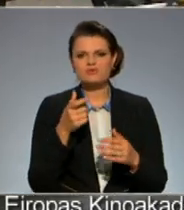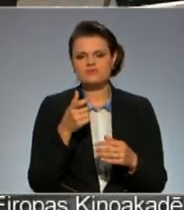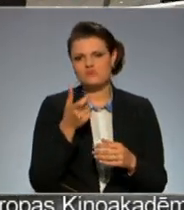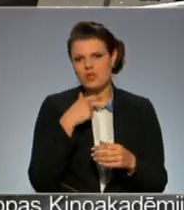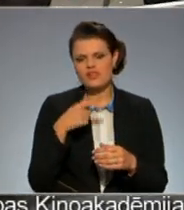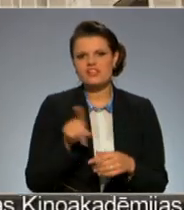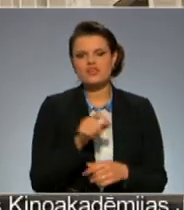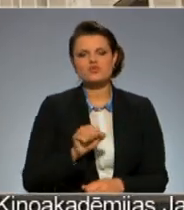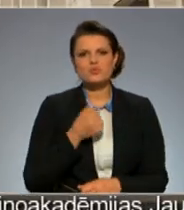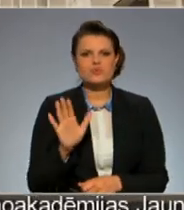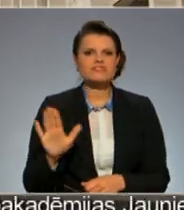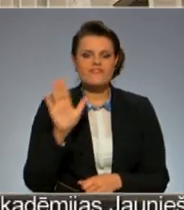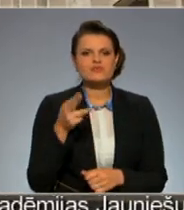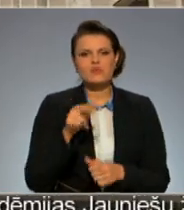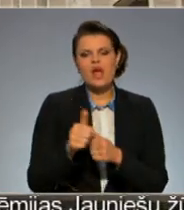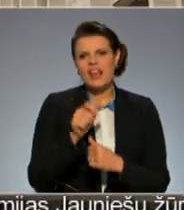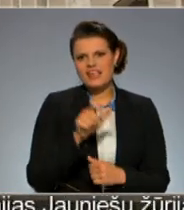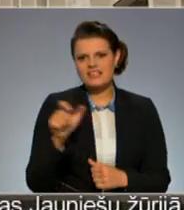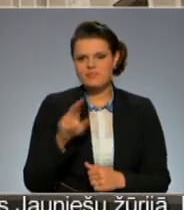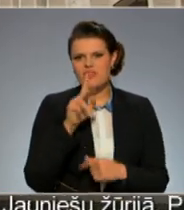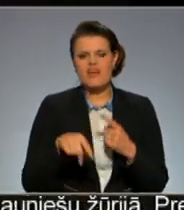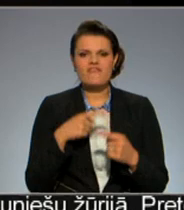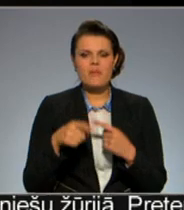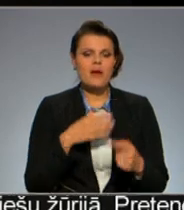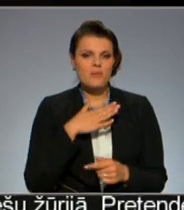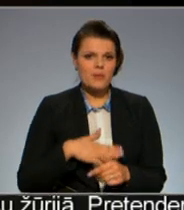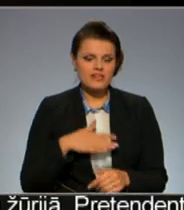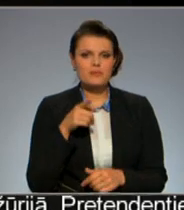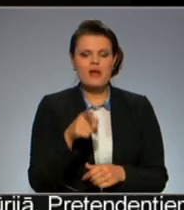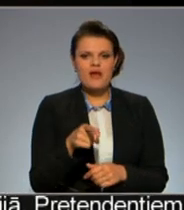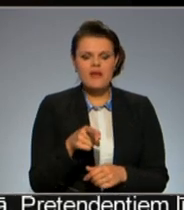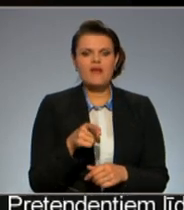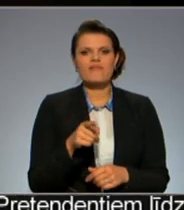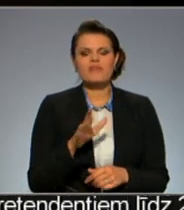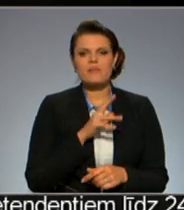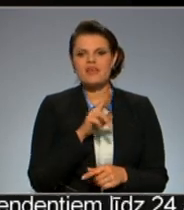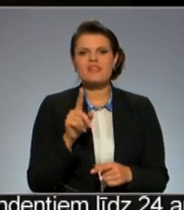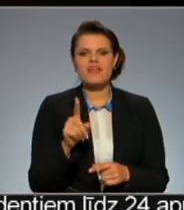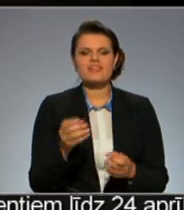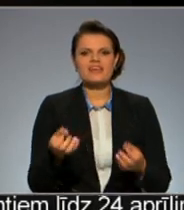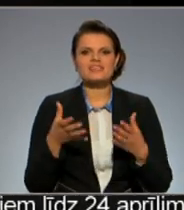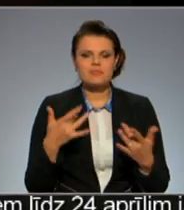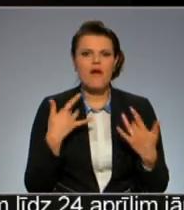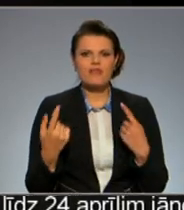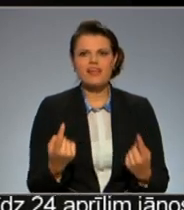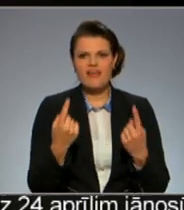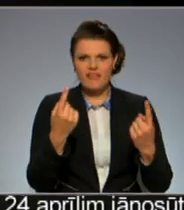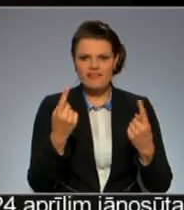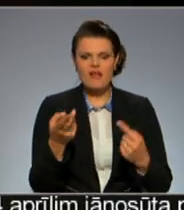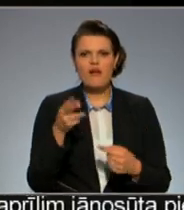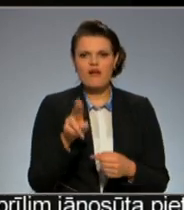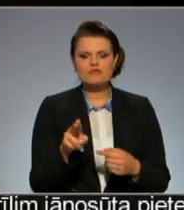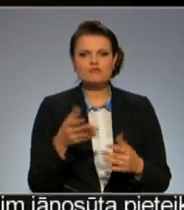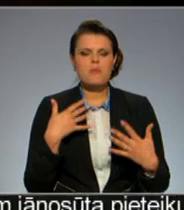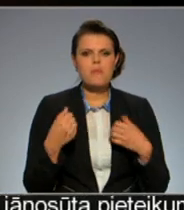grūts valstij un līdzcilvēkiem ne vienmēr glaimojoši ivaram piemit ne tikai spilgts aktierisks talants izteiksmīga